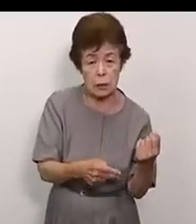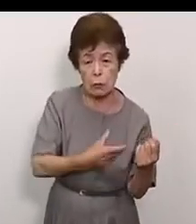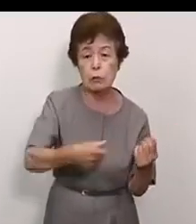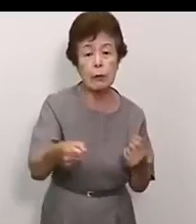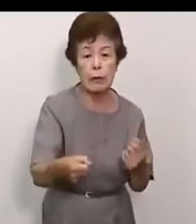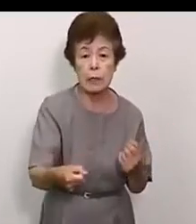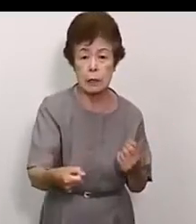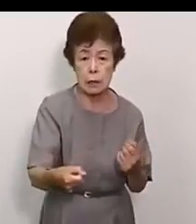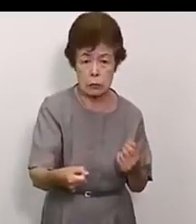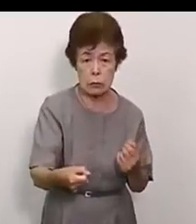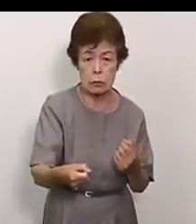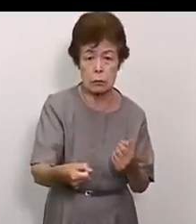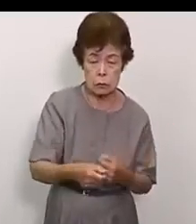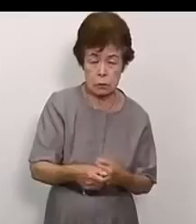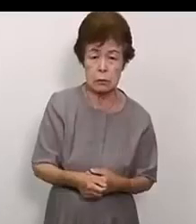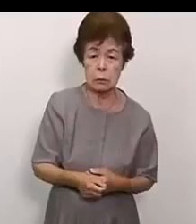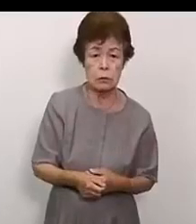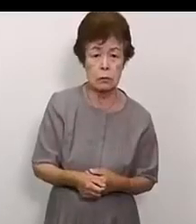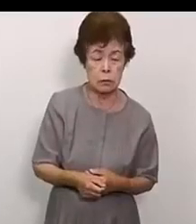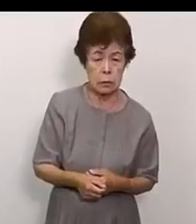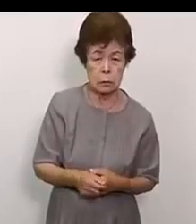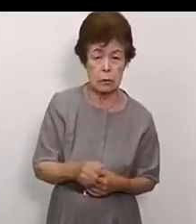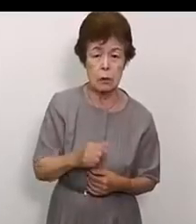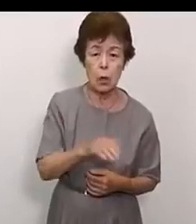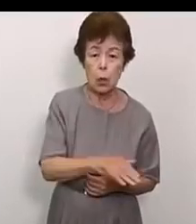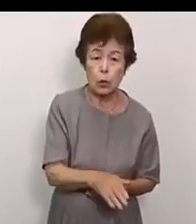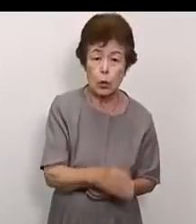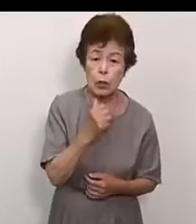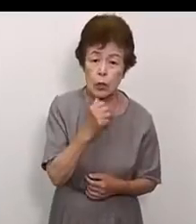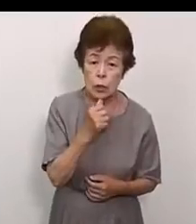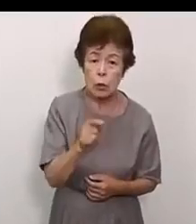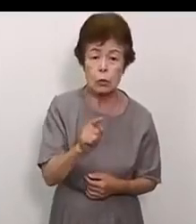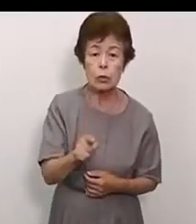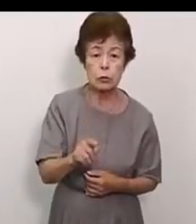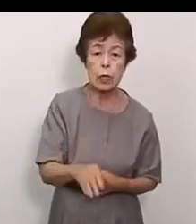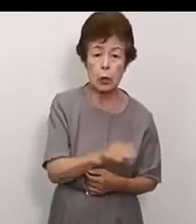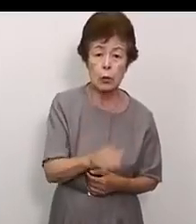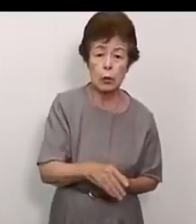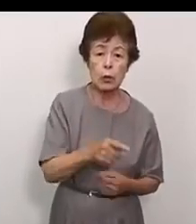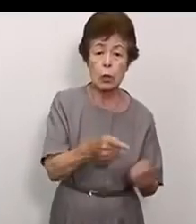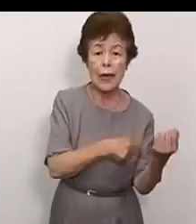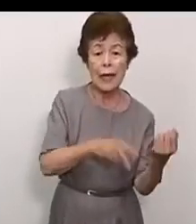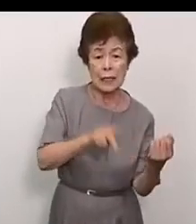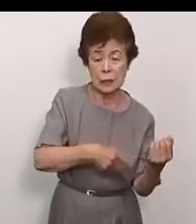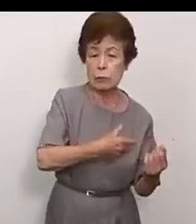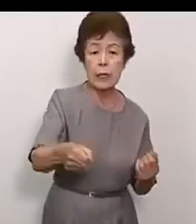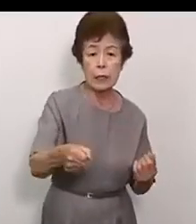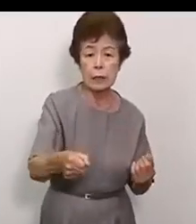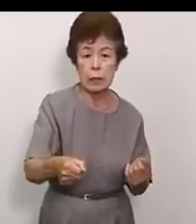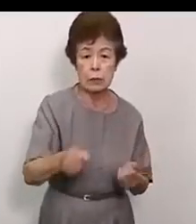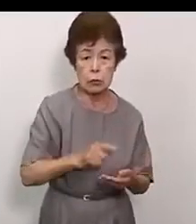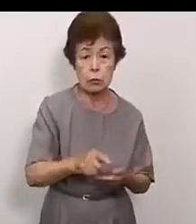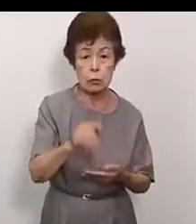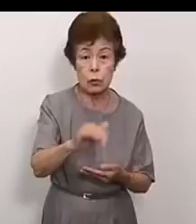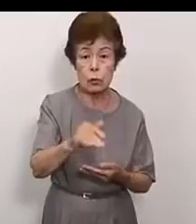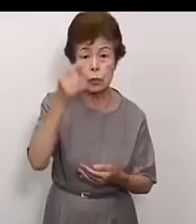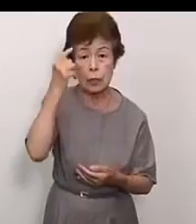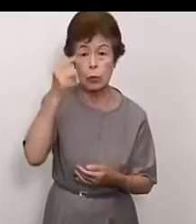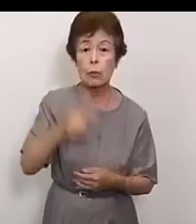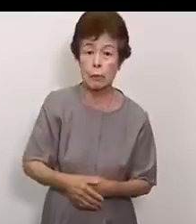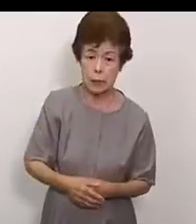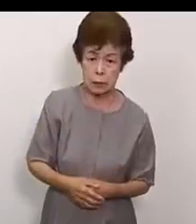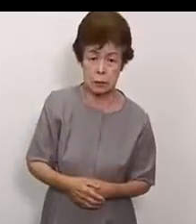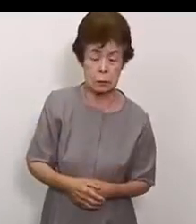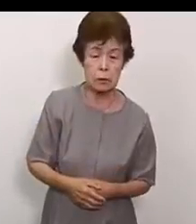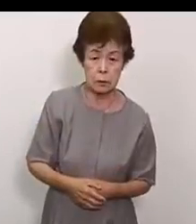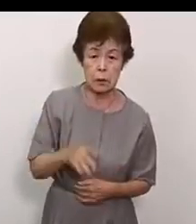だと思うんですね。子どもの貧困っていうのは、私、子どもの権利が奪われていること、剥奪されていることと思ってます。ま